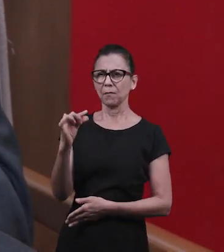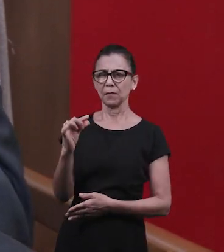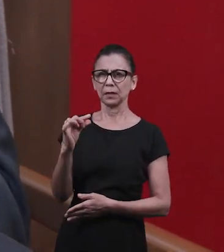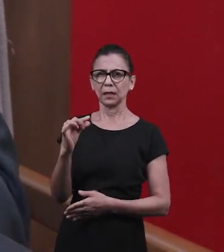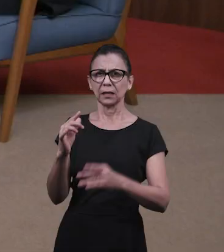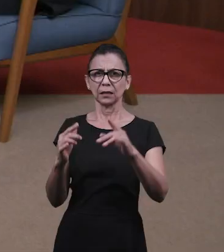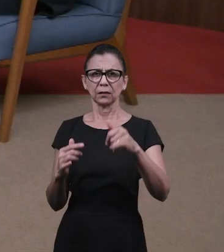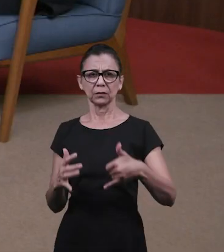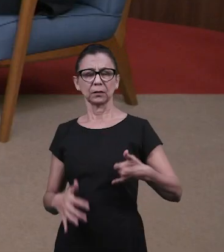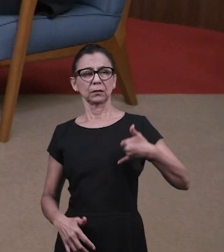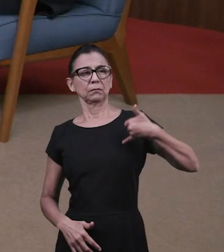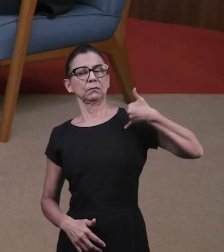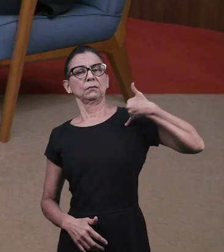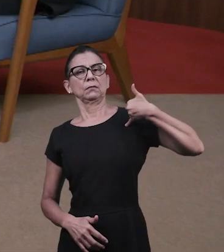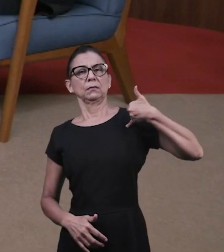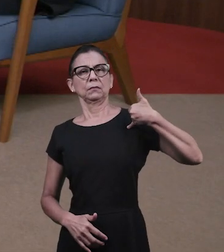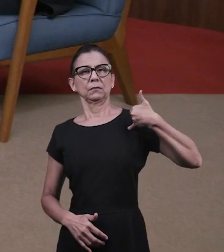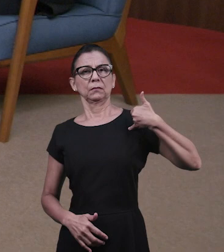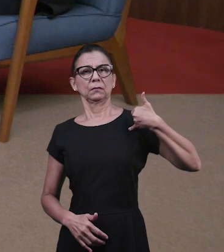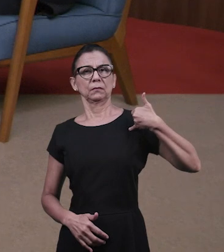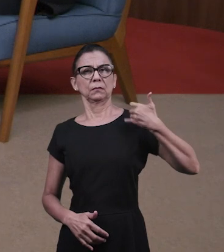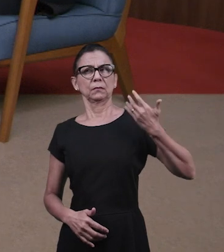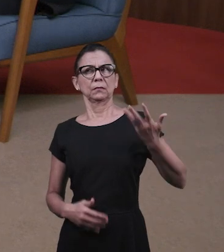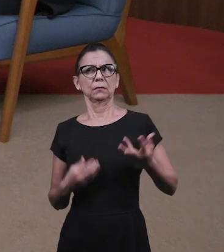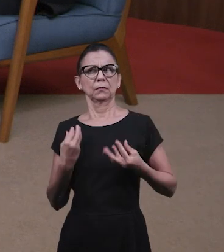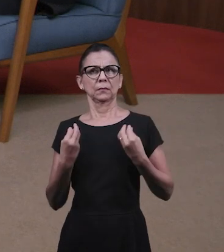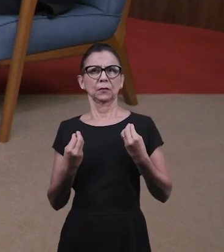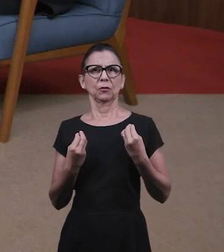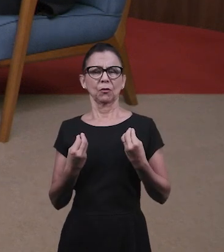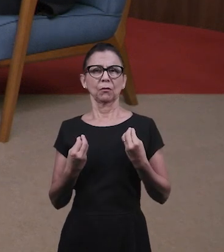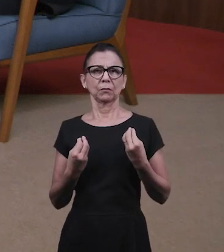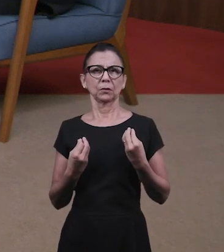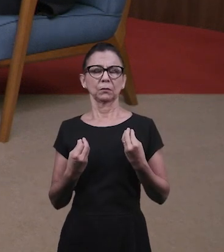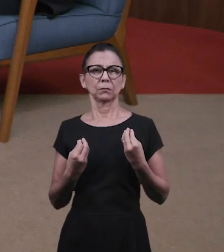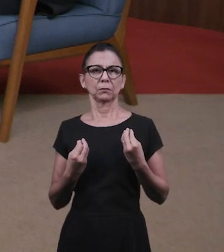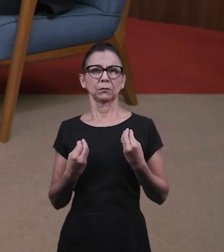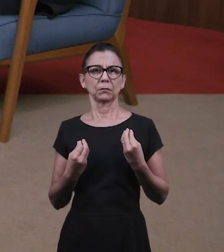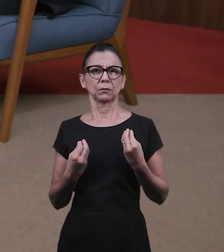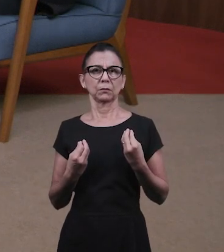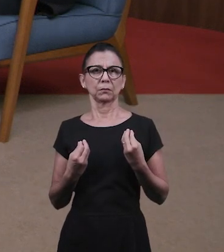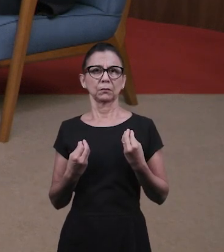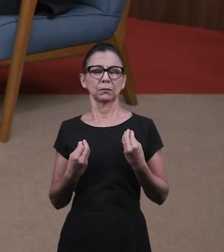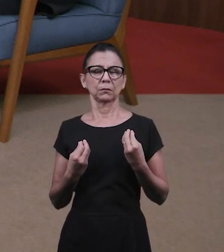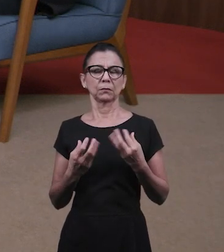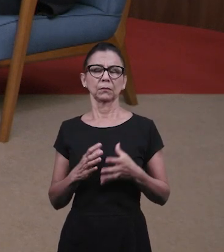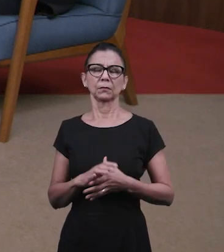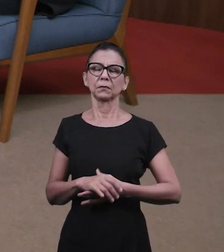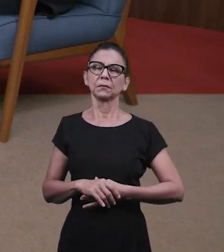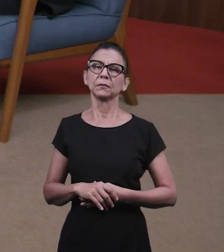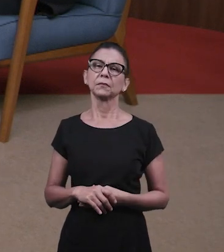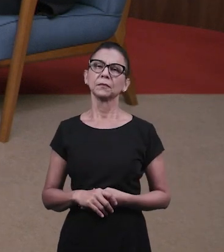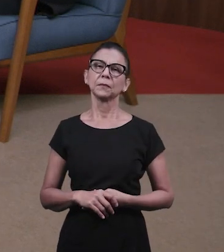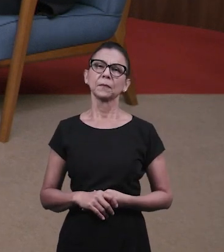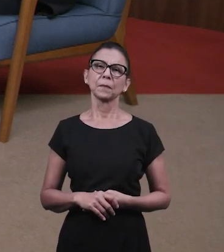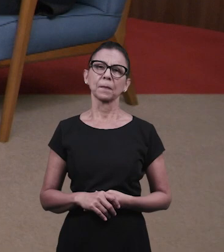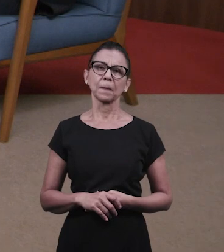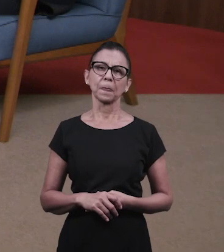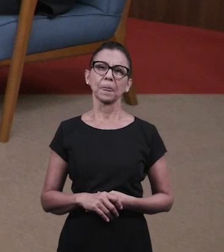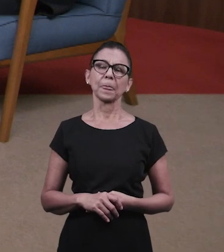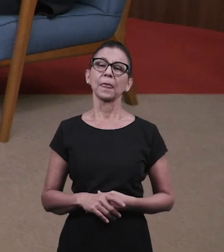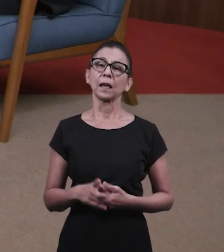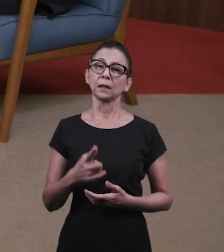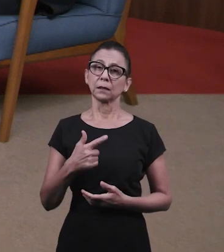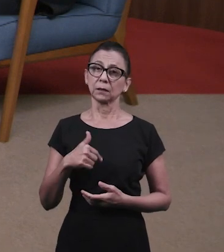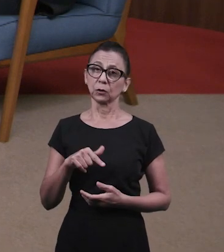Paul dit, ne marchons pas par vue, mais marchons par la foi. Et cela, marcher par la foi, il